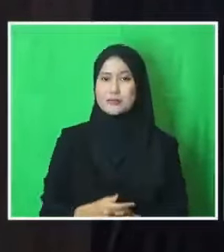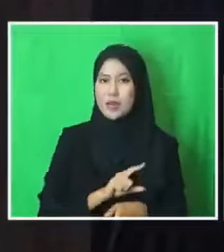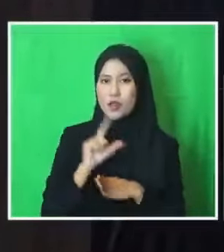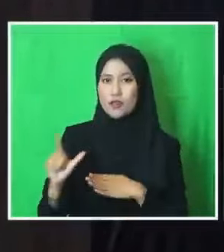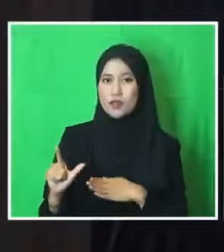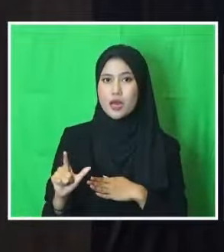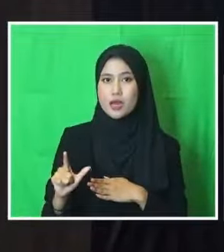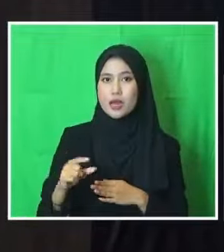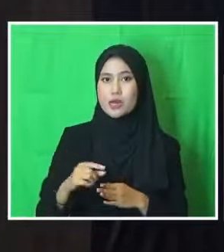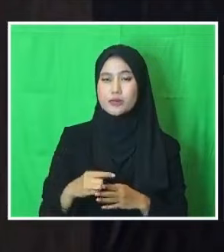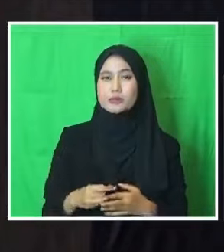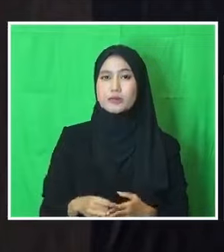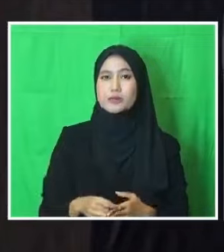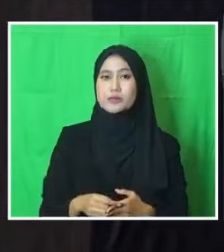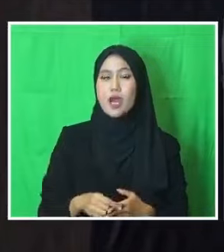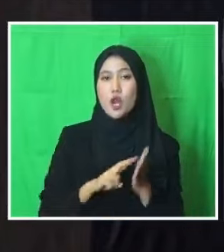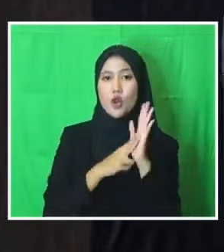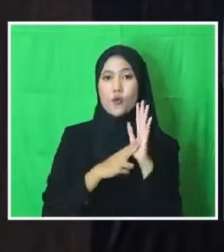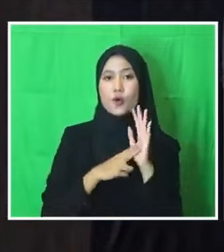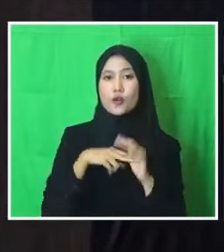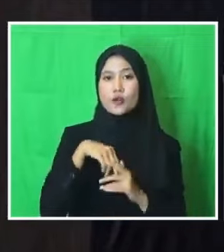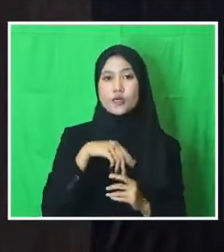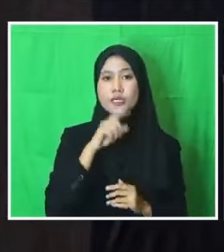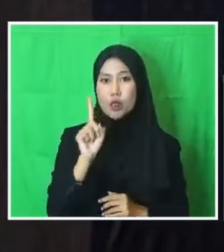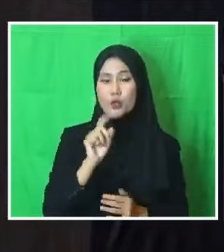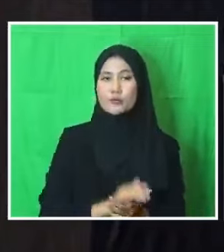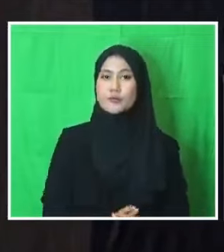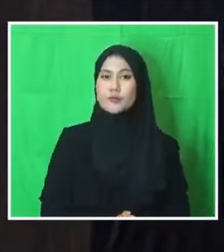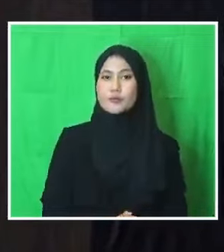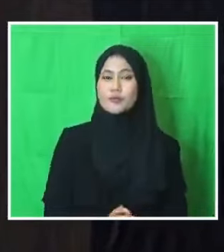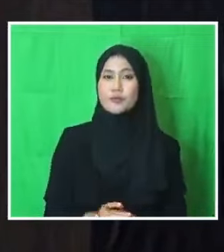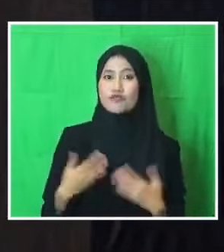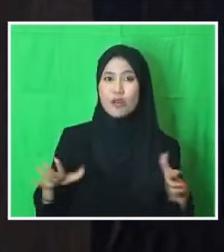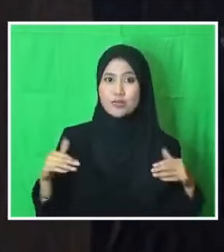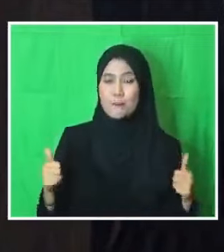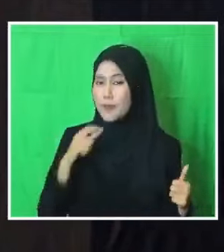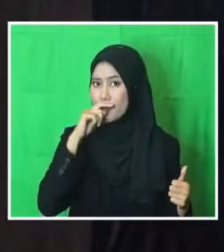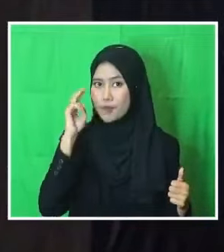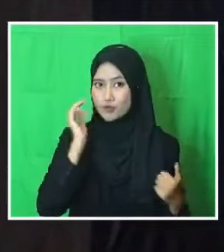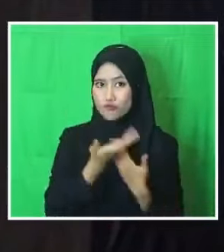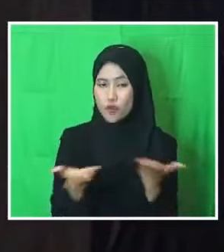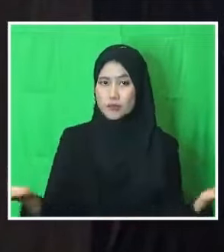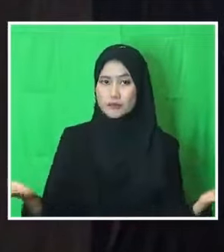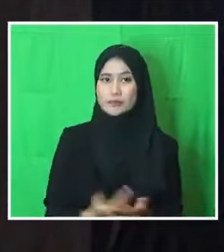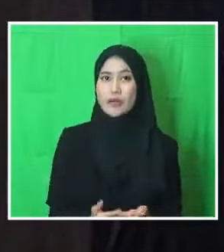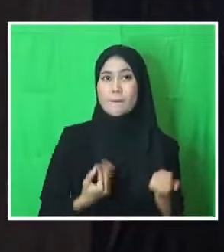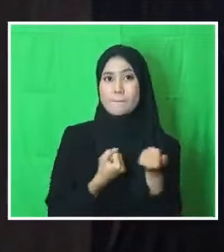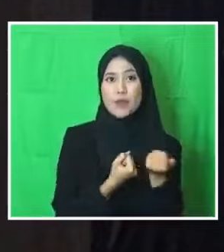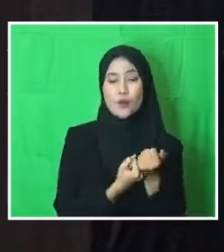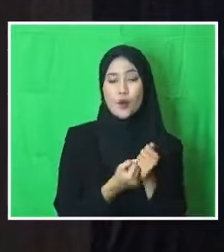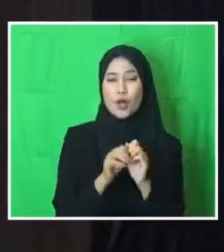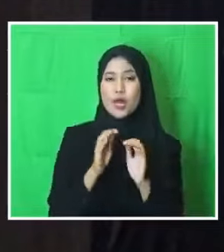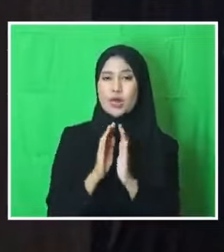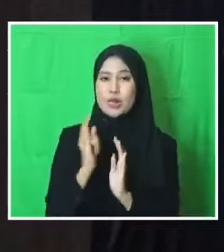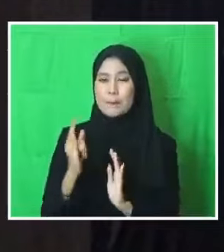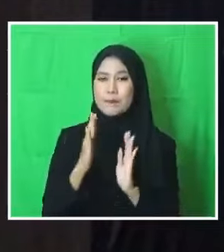kita berikan kesempatan untuk paslon nomor urut S sudah siap bapak ibu pendukung mohon